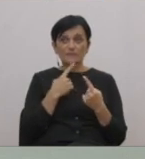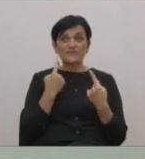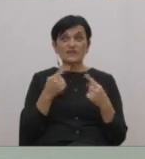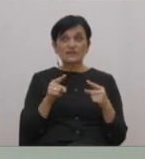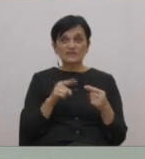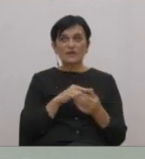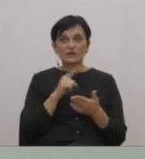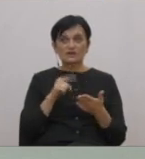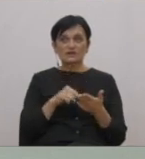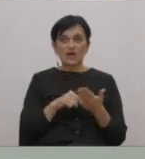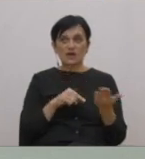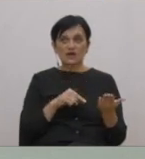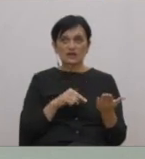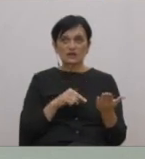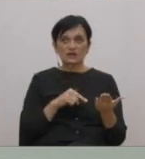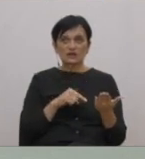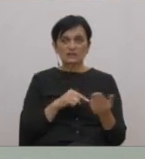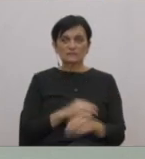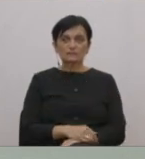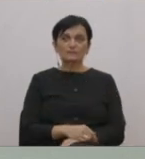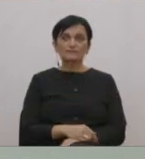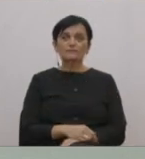Sva sakitze sva.